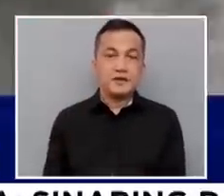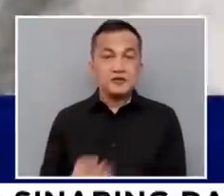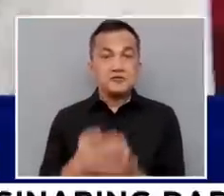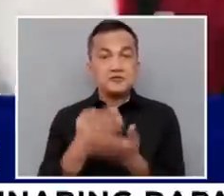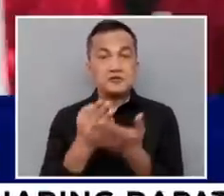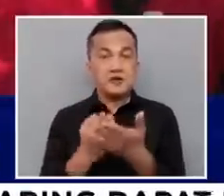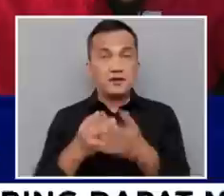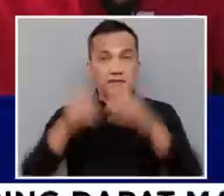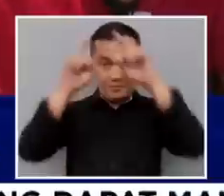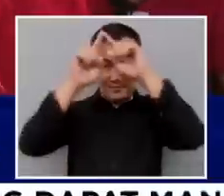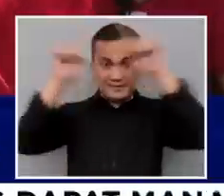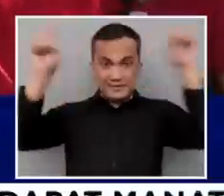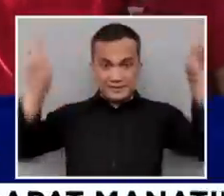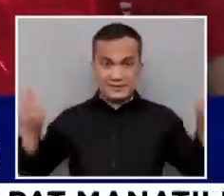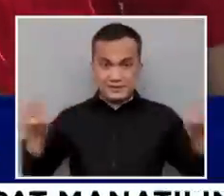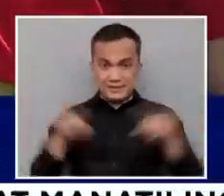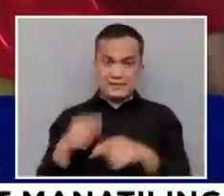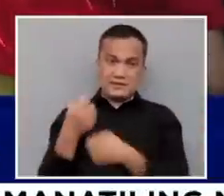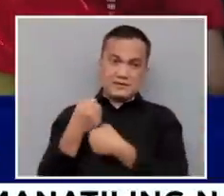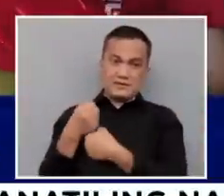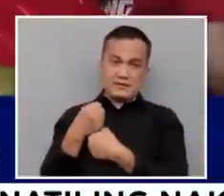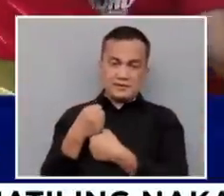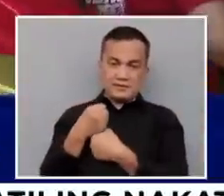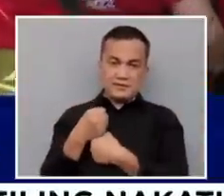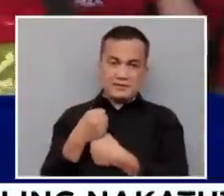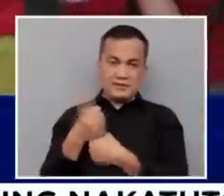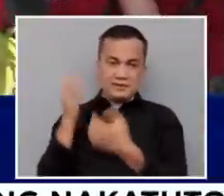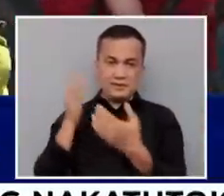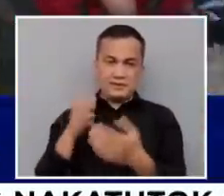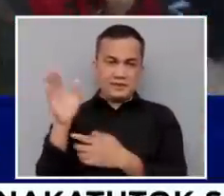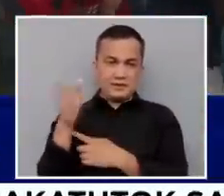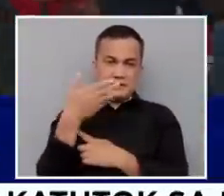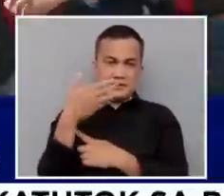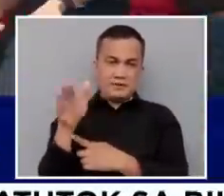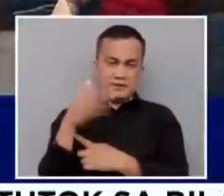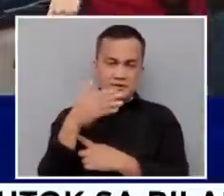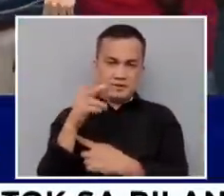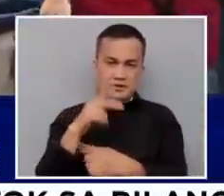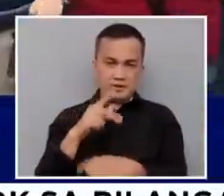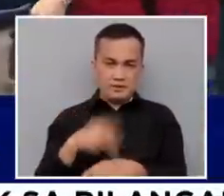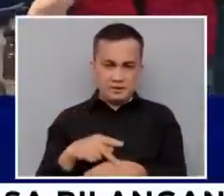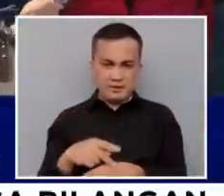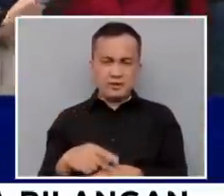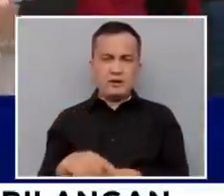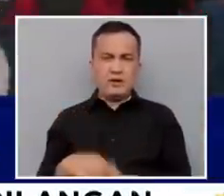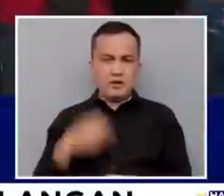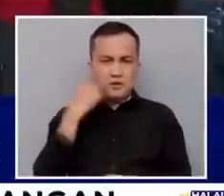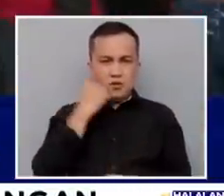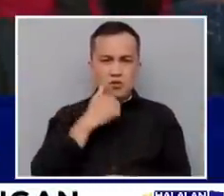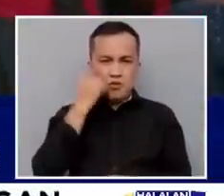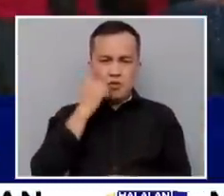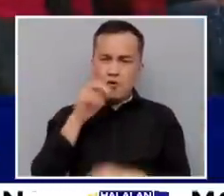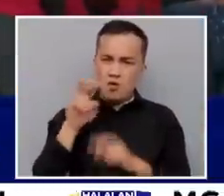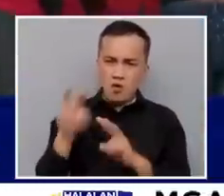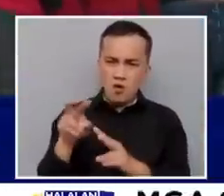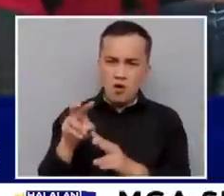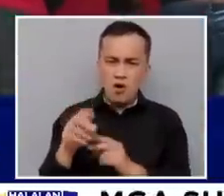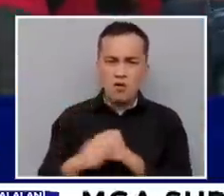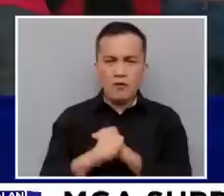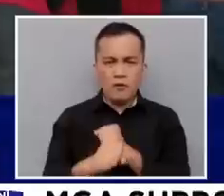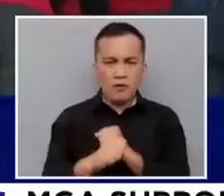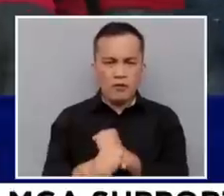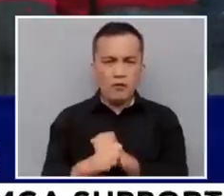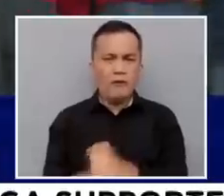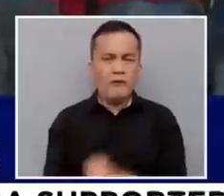team tarpaulins. May mga nagdala rin ng bandila ng Pilipinas. Alam naman nating madalas na nakita natin sa kampanya